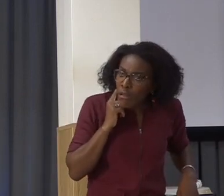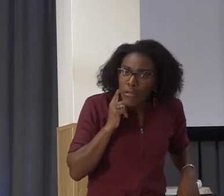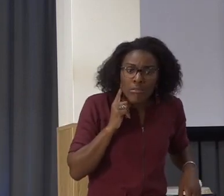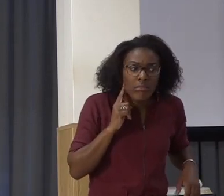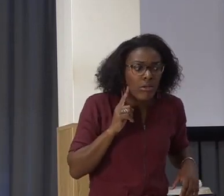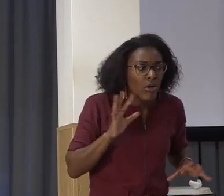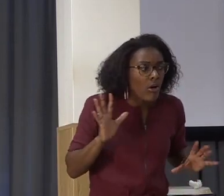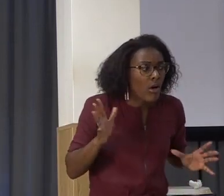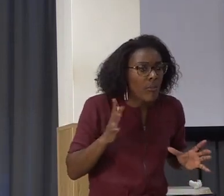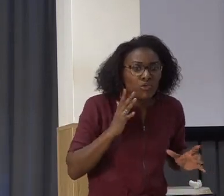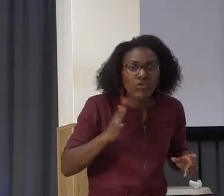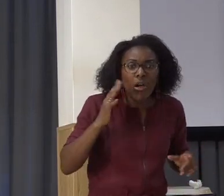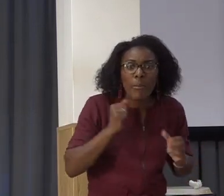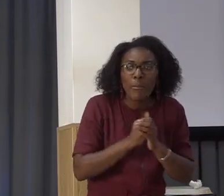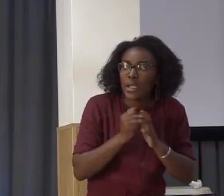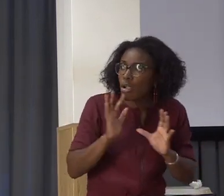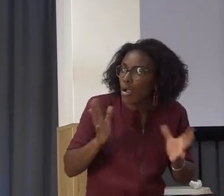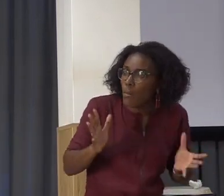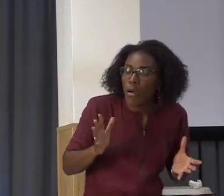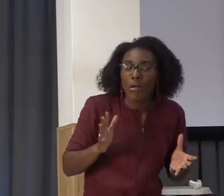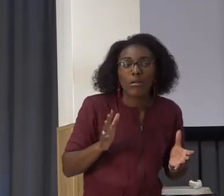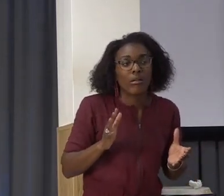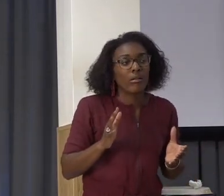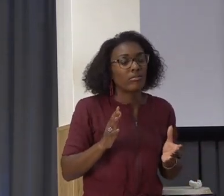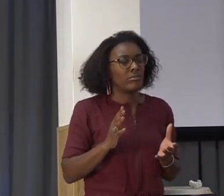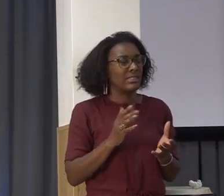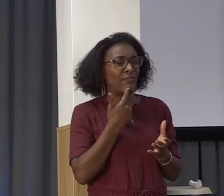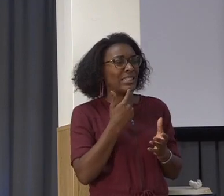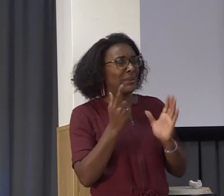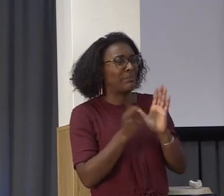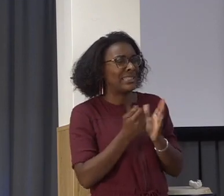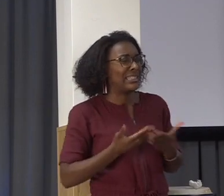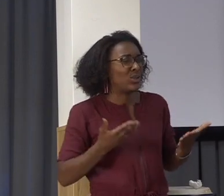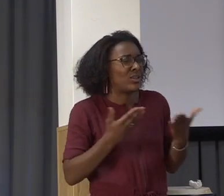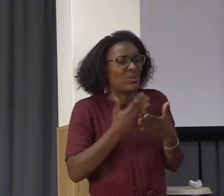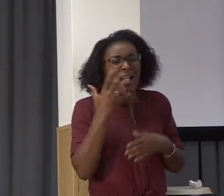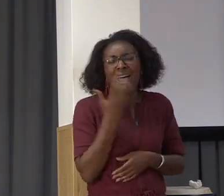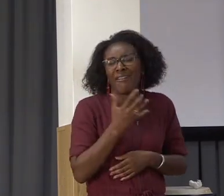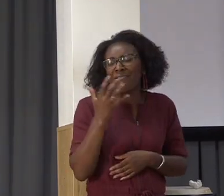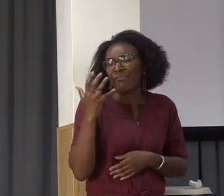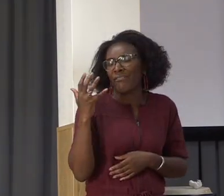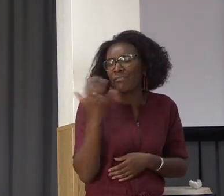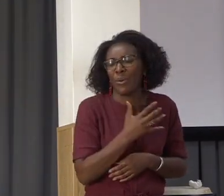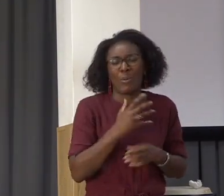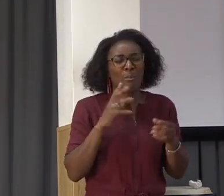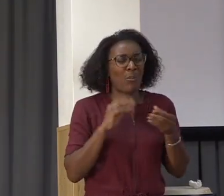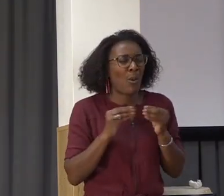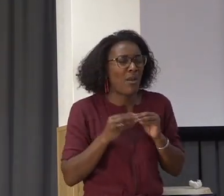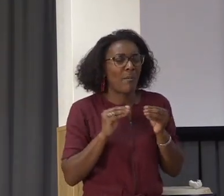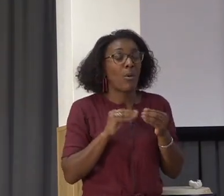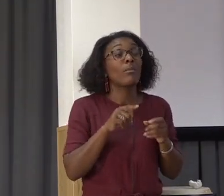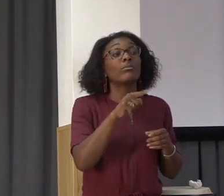nous avons des problèmes, quand nous souffrons, quand nous sommes dans des situations terriblement difficiles, comment